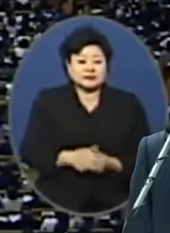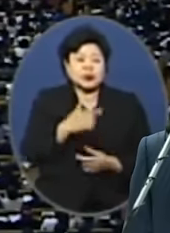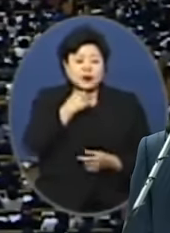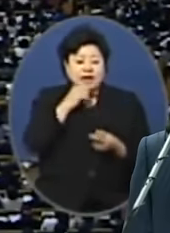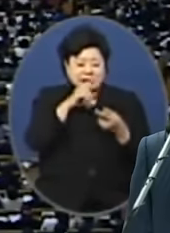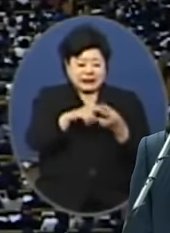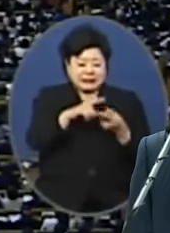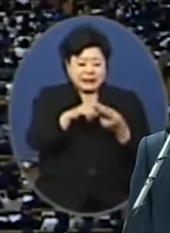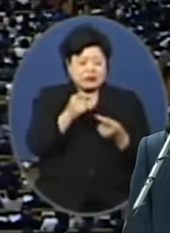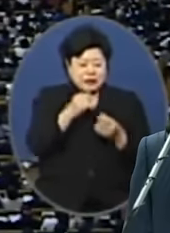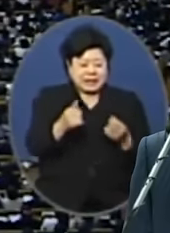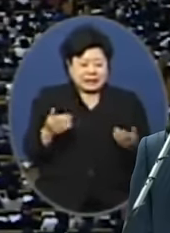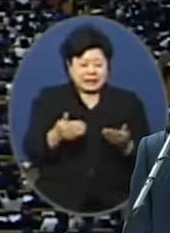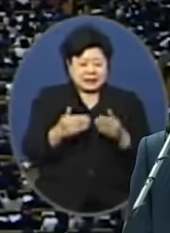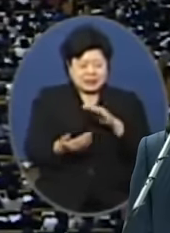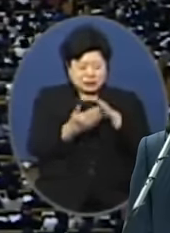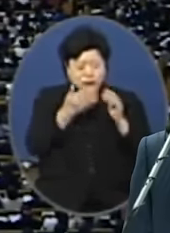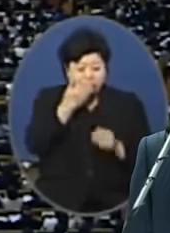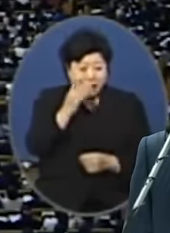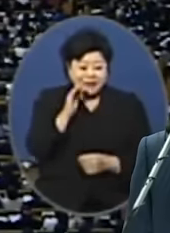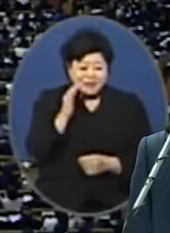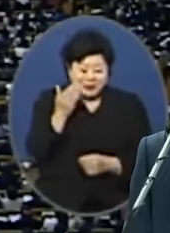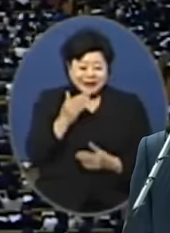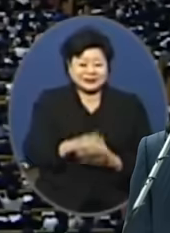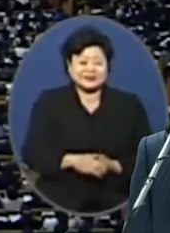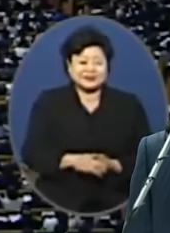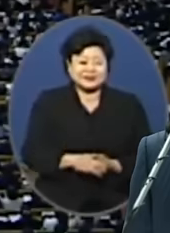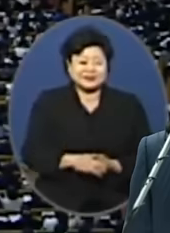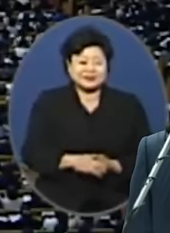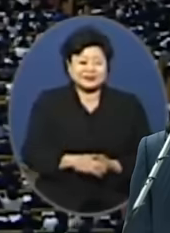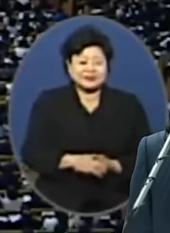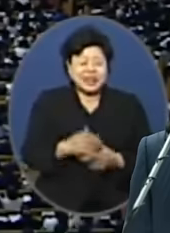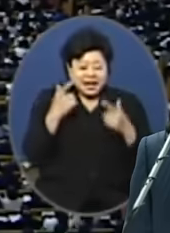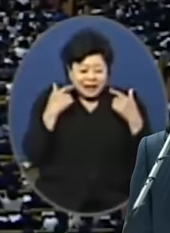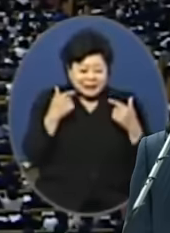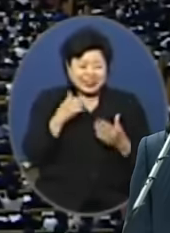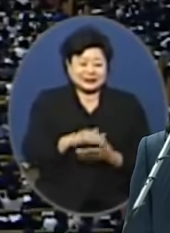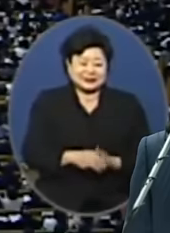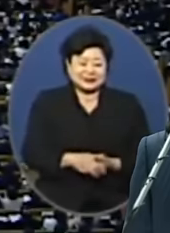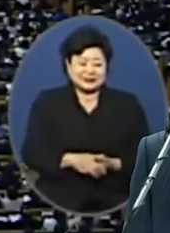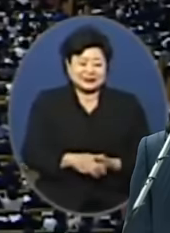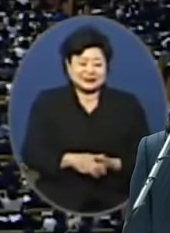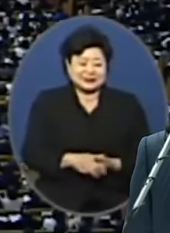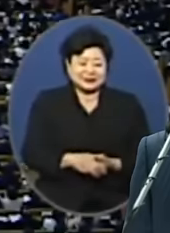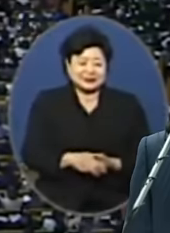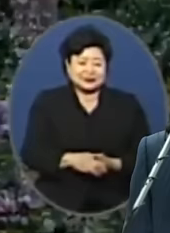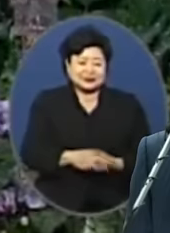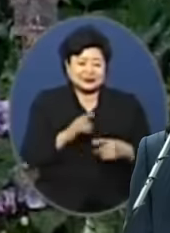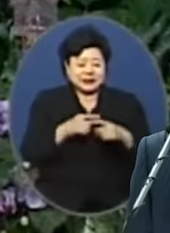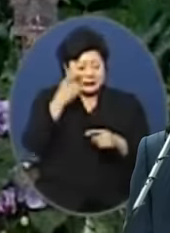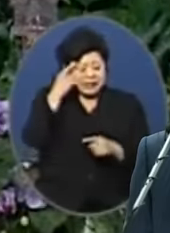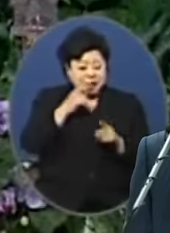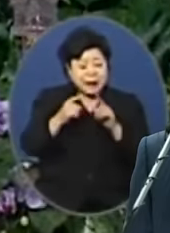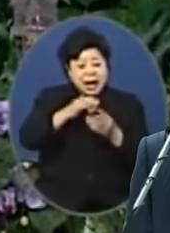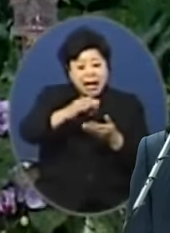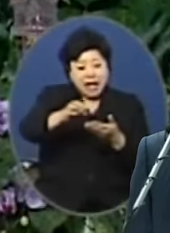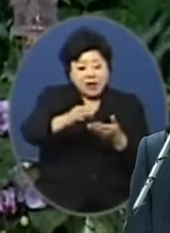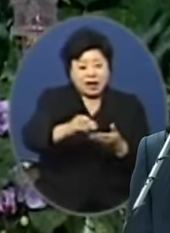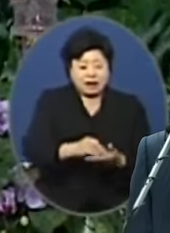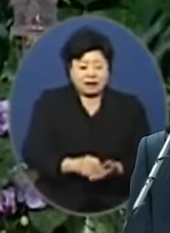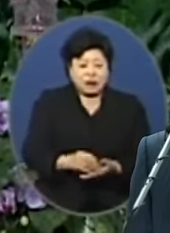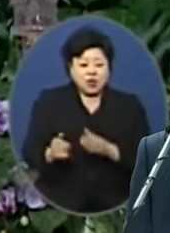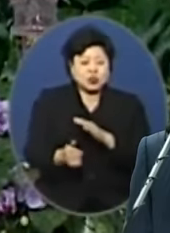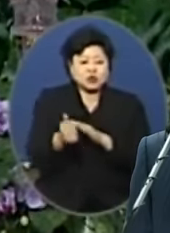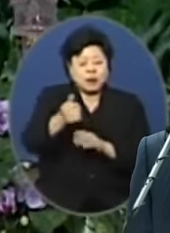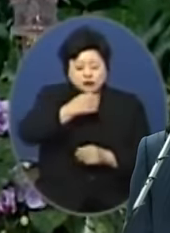원하는 훌륭한 일을 할 수 있게 될 것인 것입니다. 우리는 항상 긍정적인 말을 하고